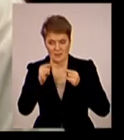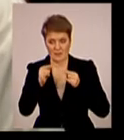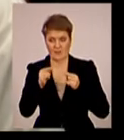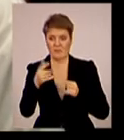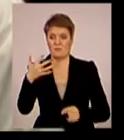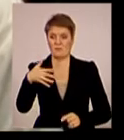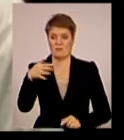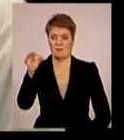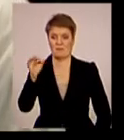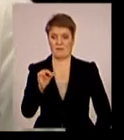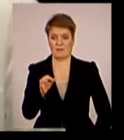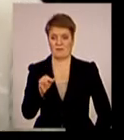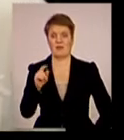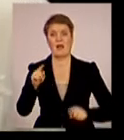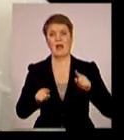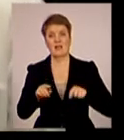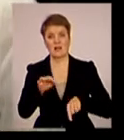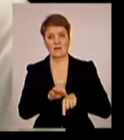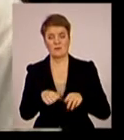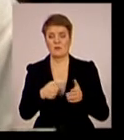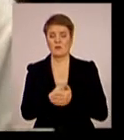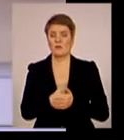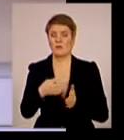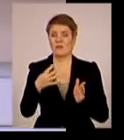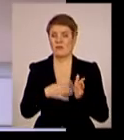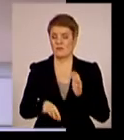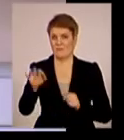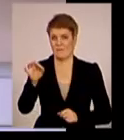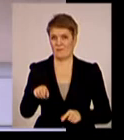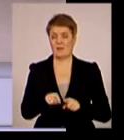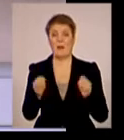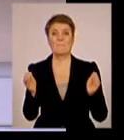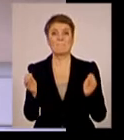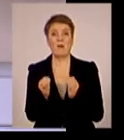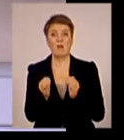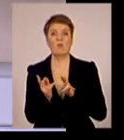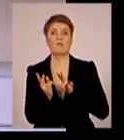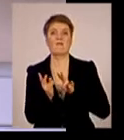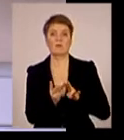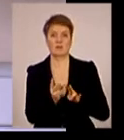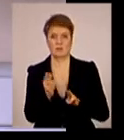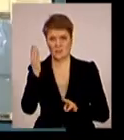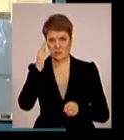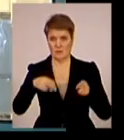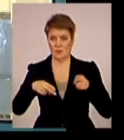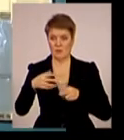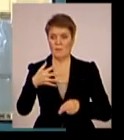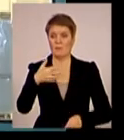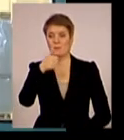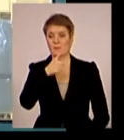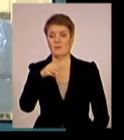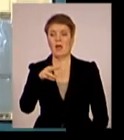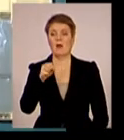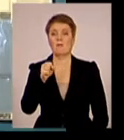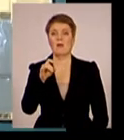десь до 50%, а при деяких хворобах – до 90%. У такий малотравматичний спосіб оперували 55-річну пані